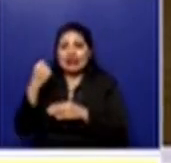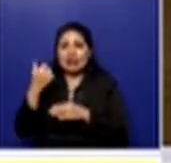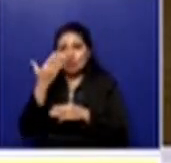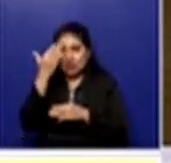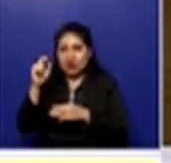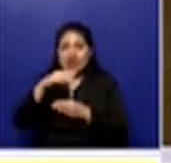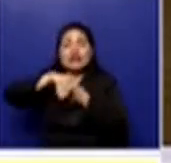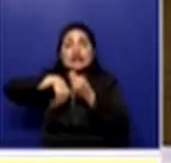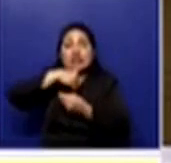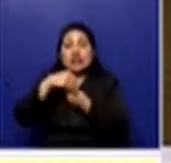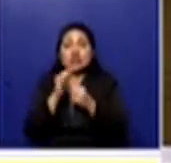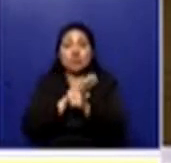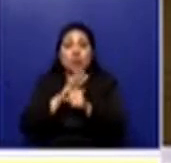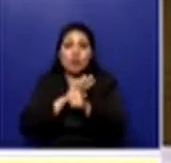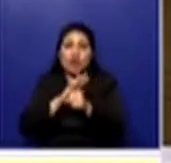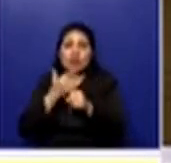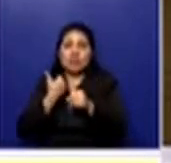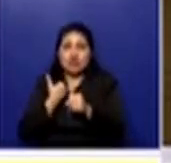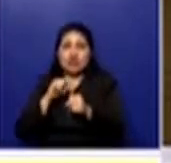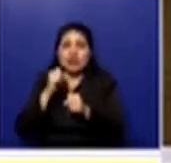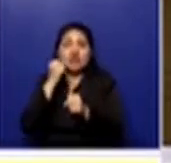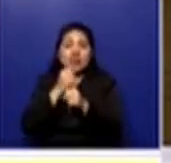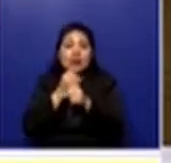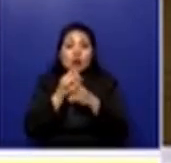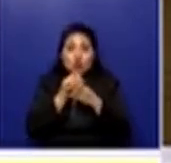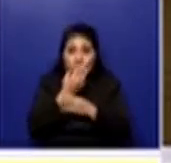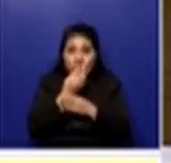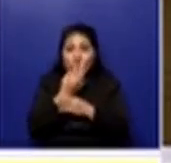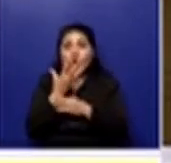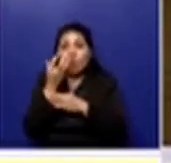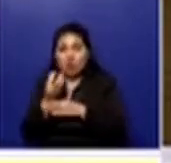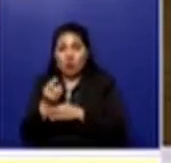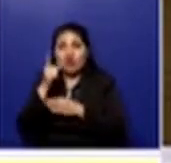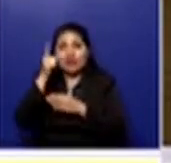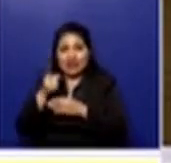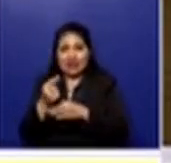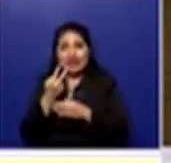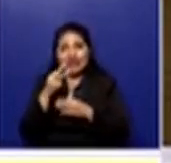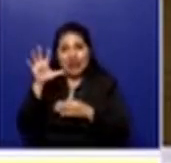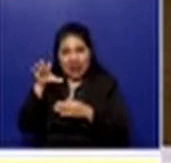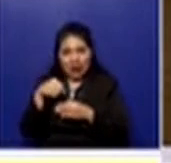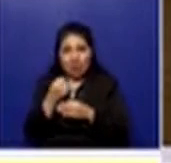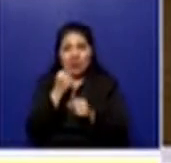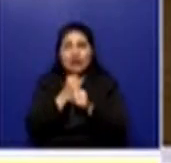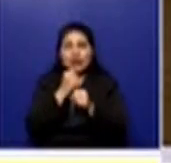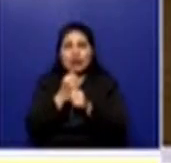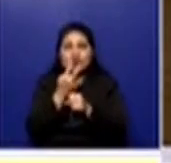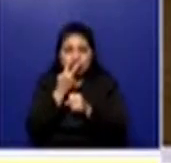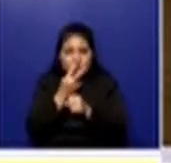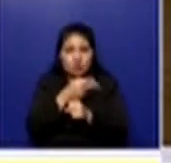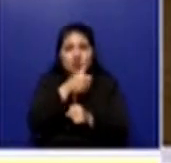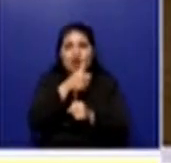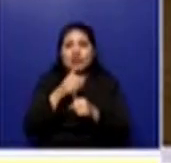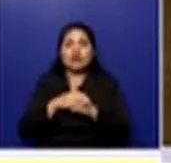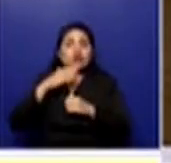พียงนะคะเป็นสิ่งที่ทำให้เกิดดอกผลแล้วเป็นของจริงเป็นเรื่องจริงที่นำไปดูได้นะคะเพราะนั้นตลอดมาเนี่ยค่ะไท